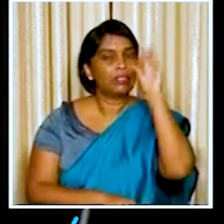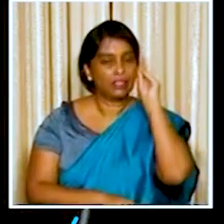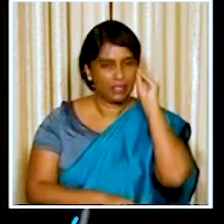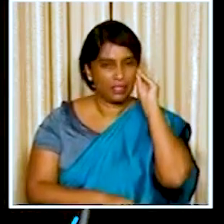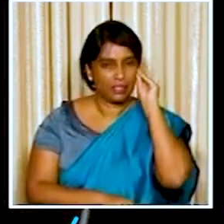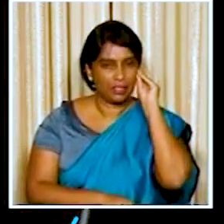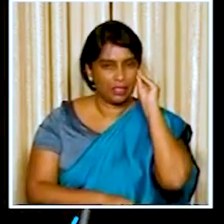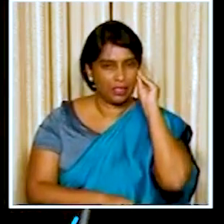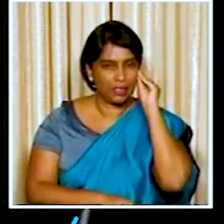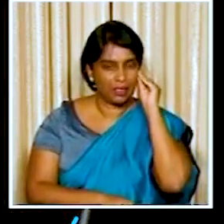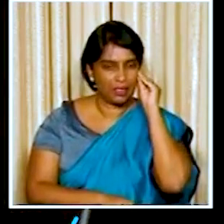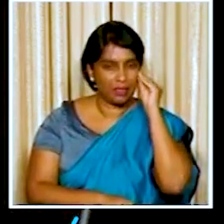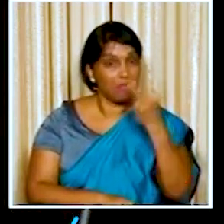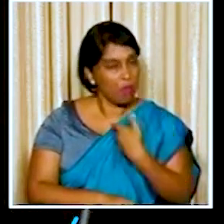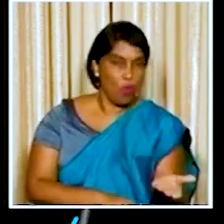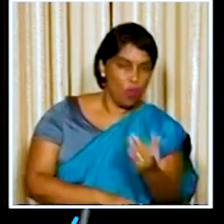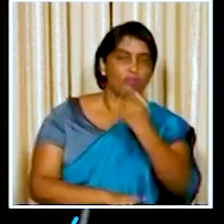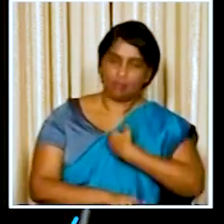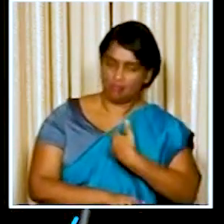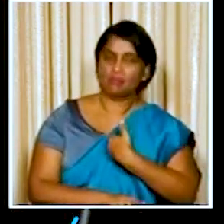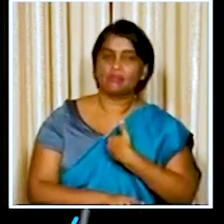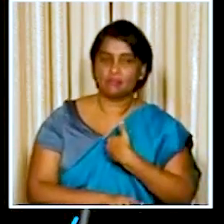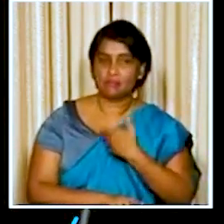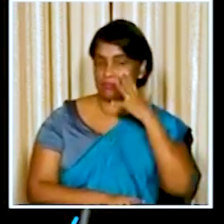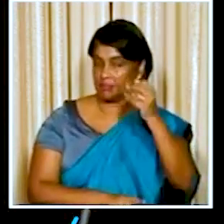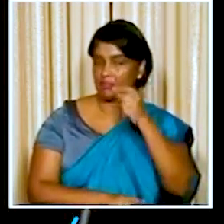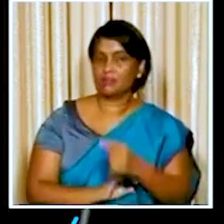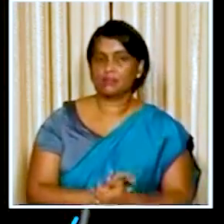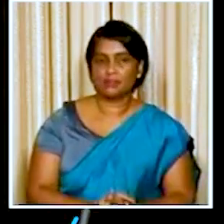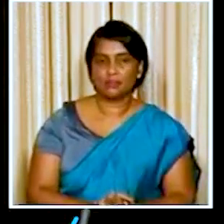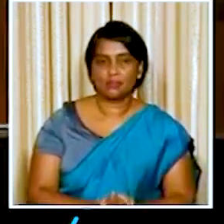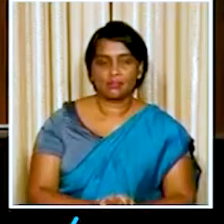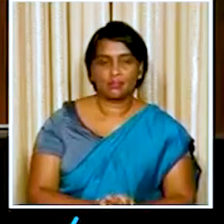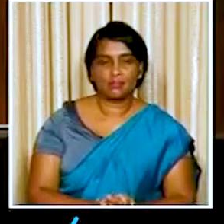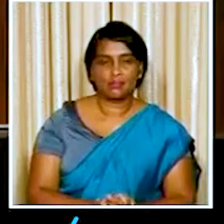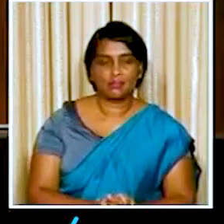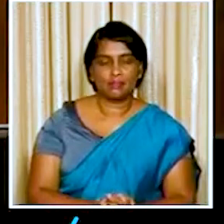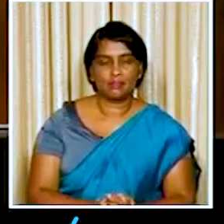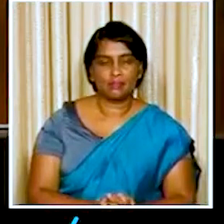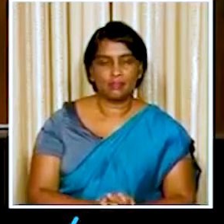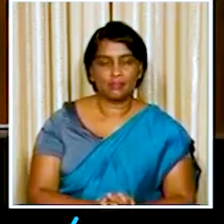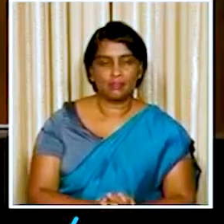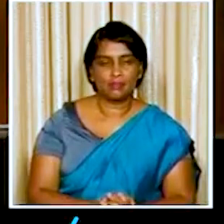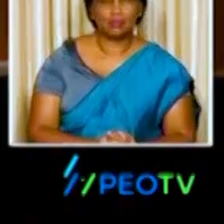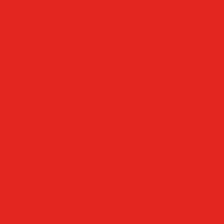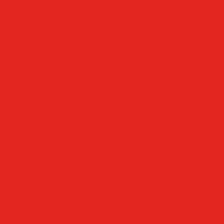ප්‍රශ්නය වරප්‍රසාද කමිටුවට උත්තර ලැබේ මතක තියාගන්න හරි බොහොම ස්තුතියි ඔබතුමියට